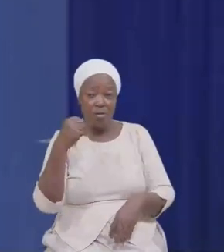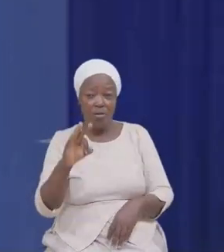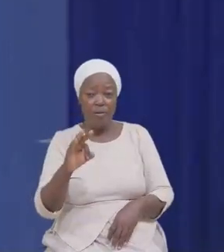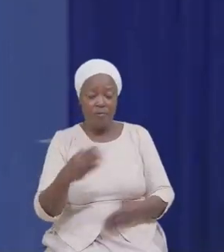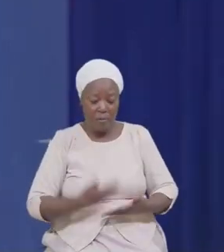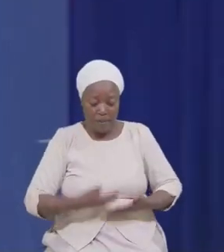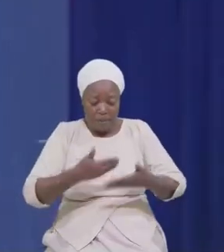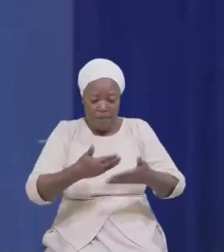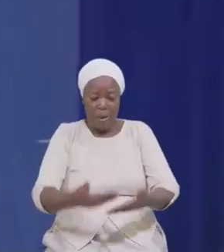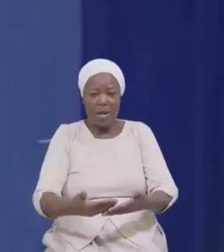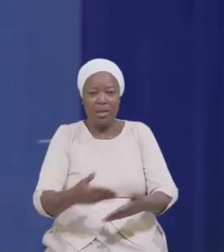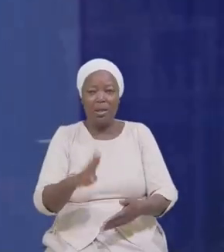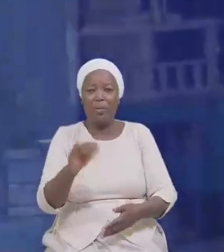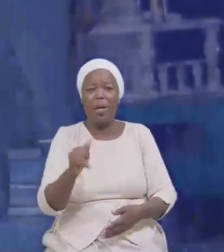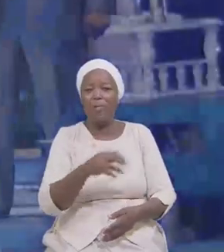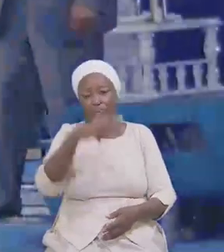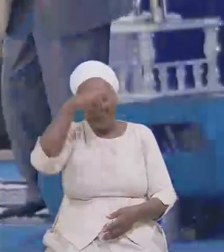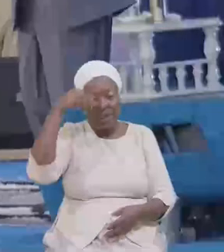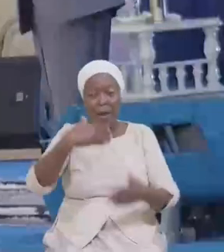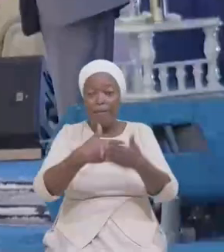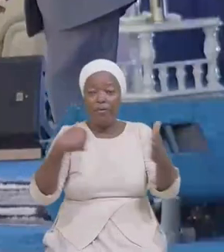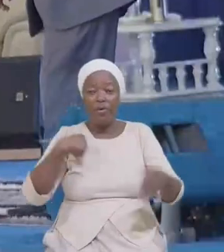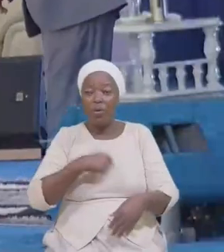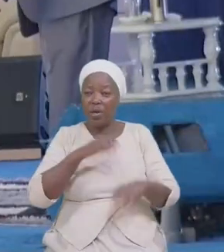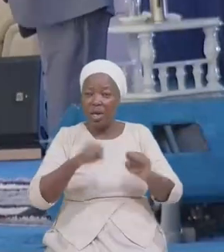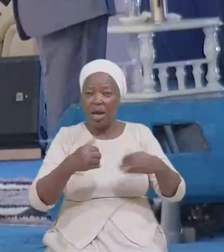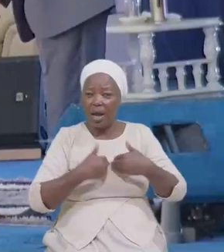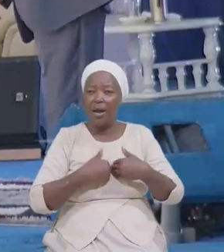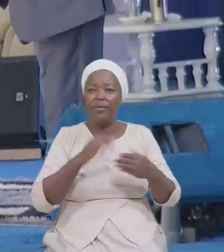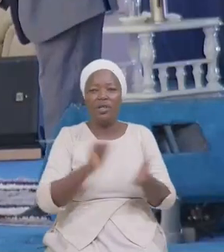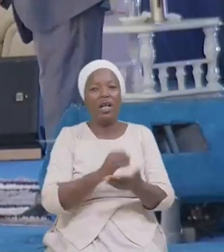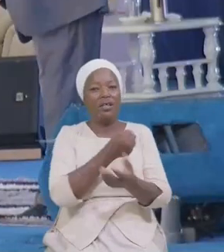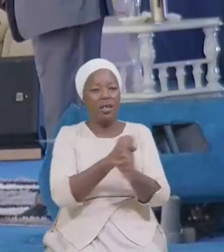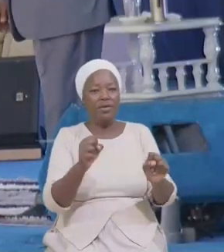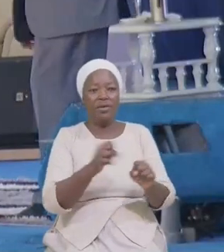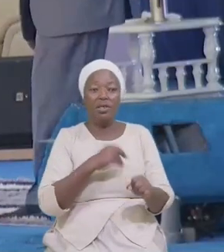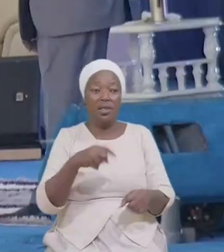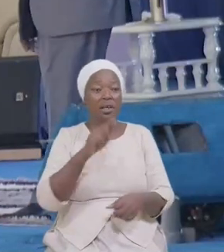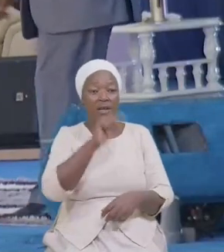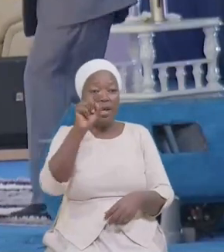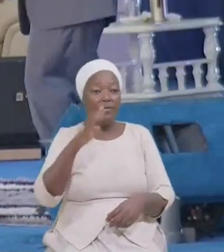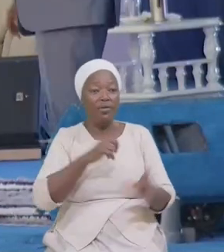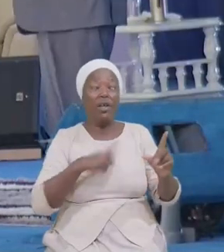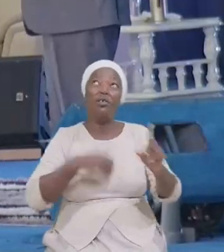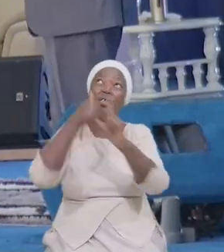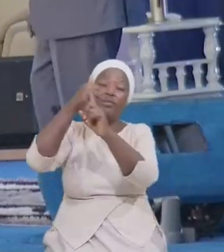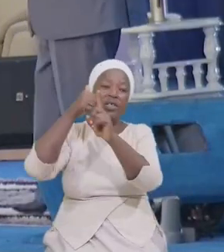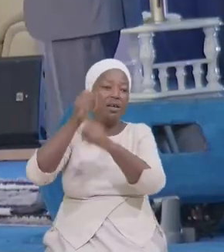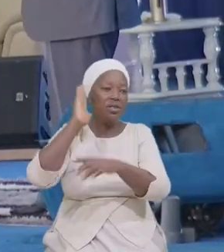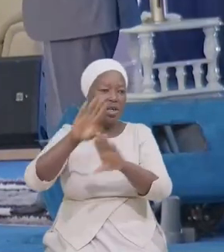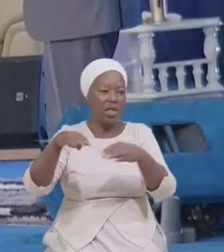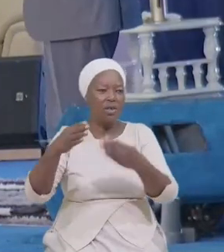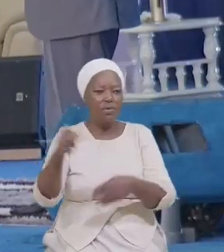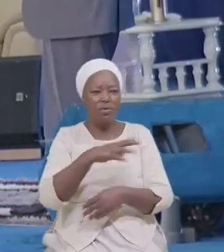ce qui n'avait jamais été entendu avant par cette Vierge, pour que nous puissions avoir ce salut. Lui, le Seigneur lui-même vous donnera